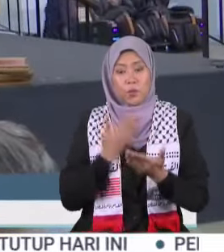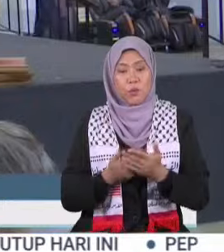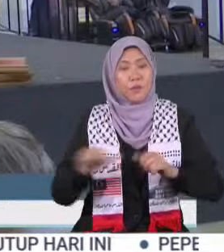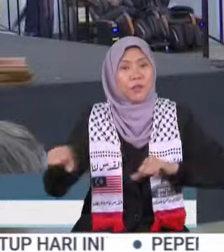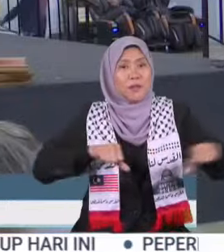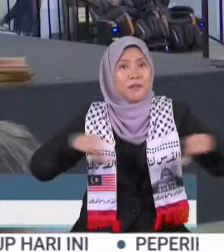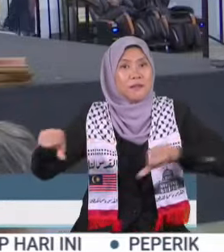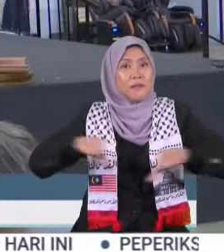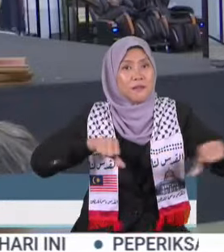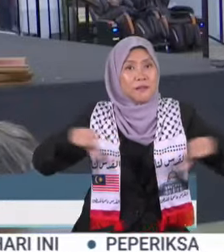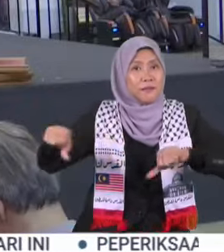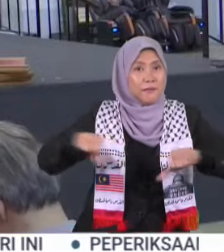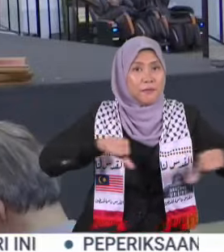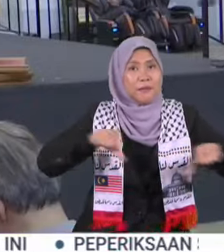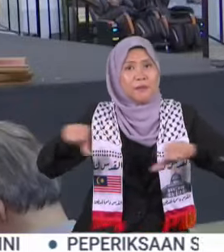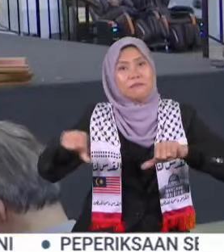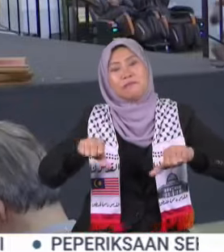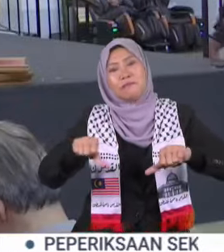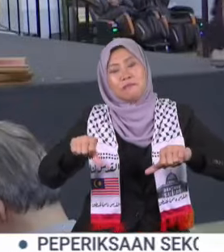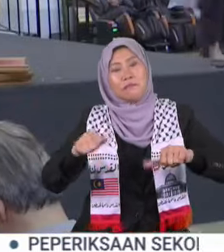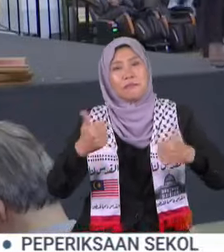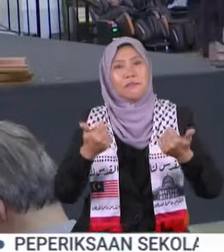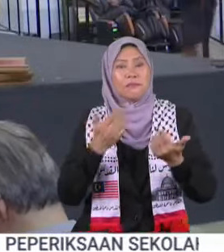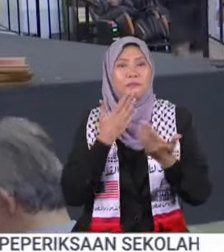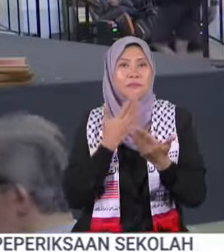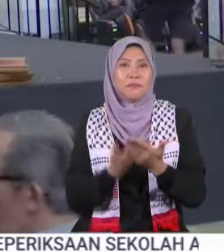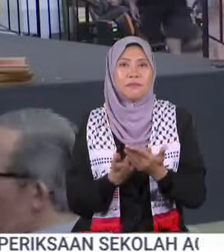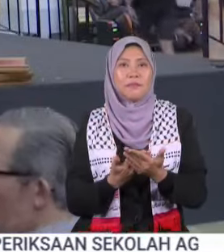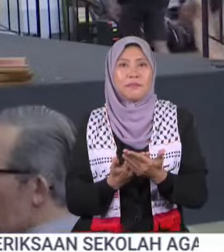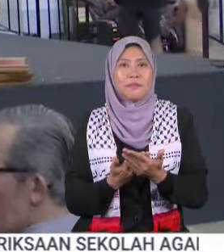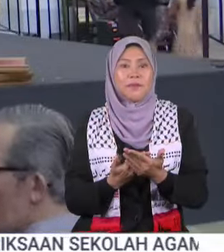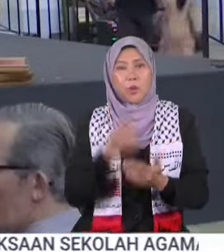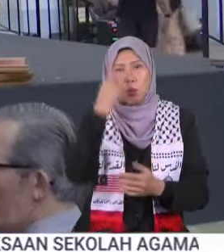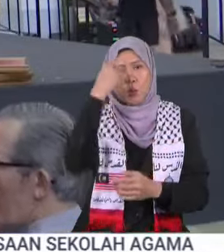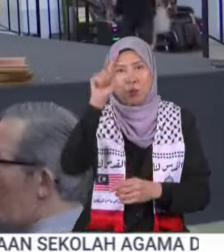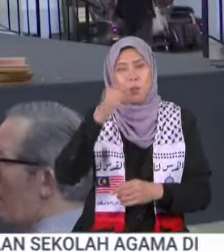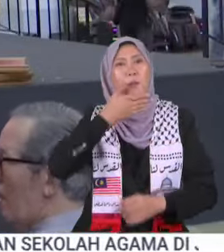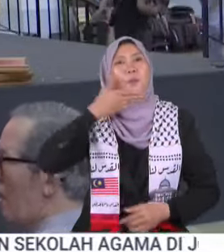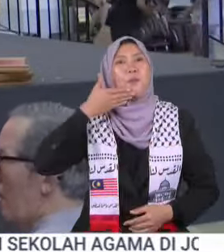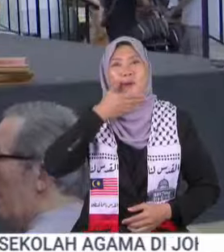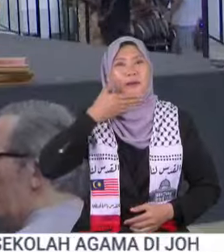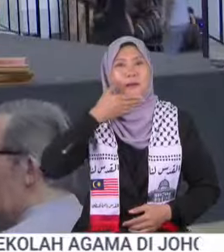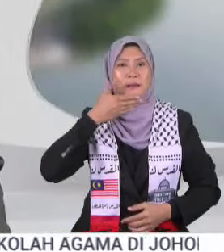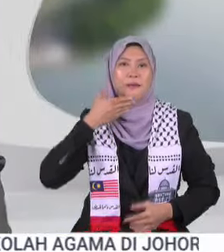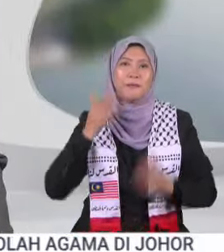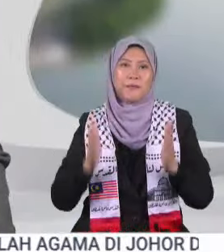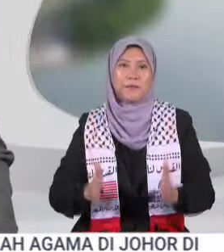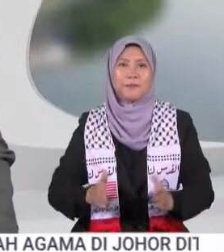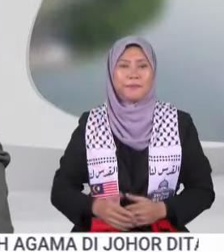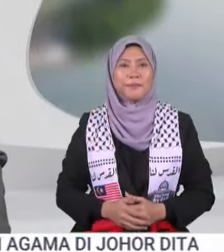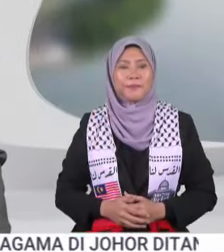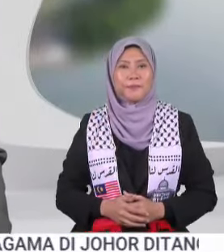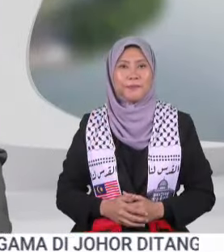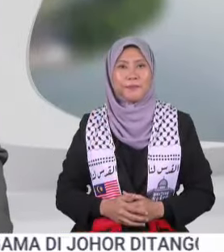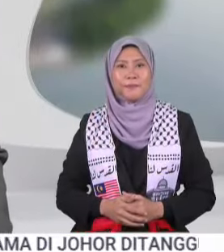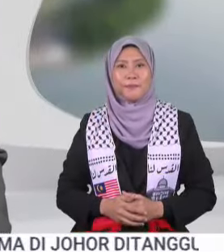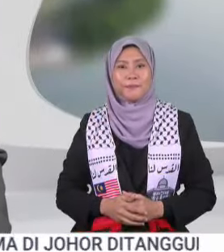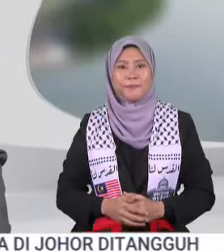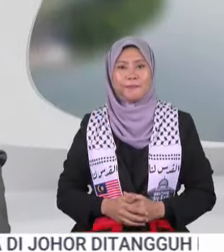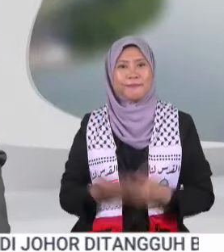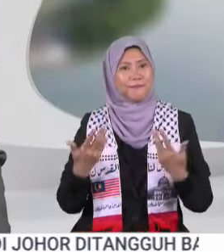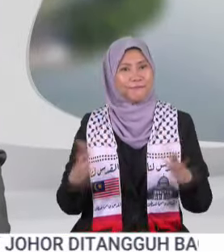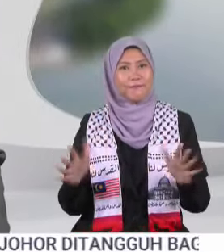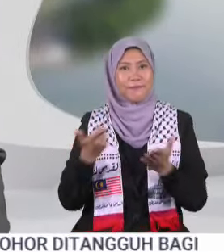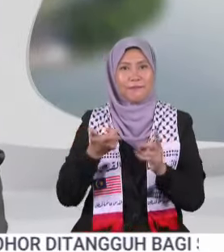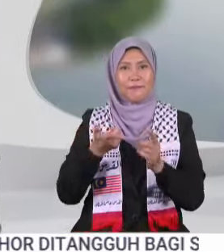aktiviti yang amat-amat Baguslah terutamanya untuk generasi Mudal baik seki